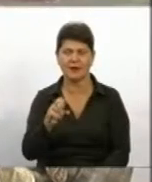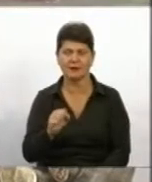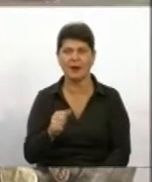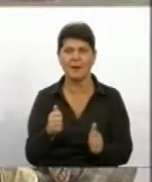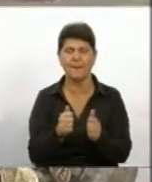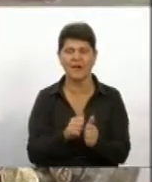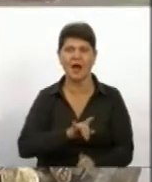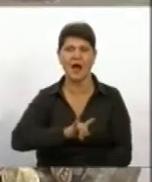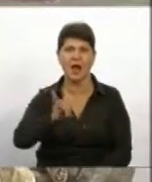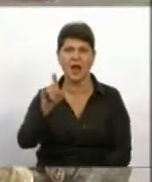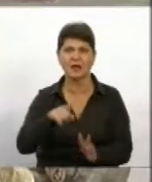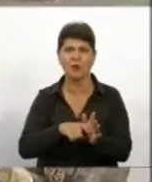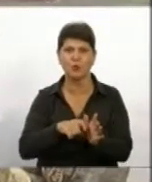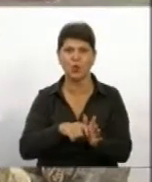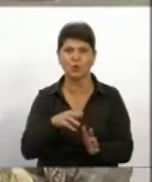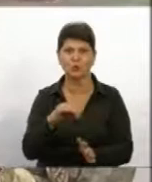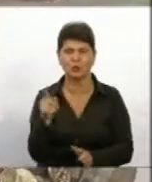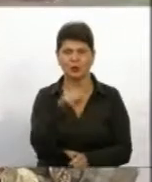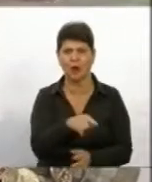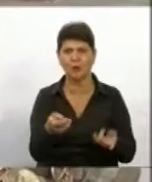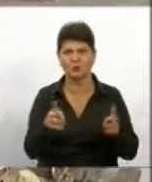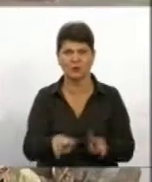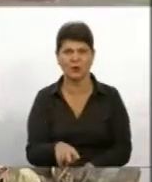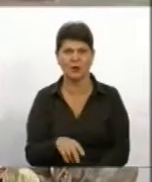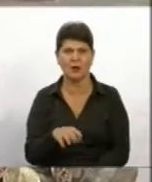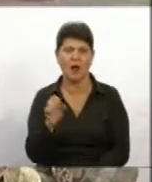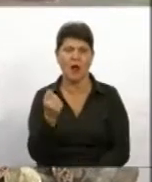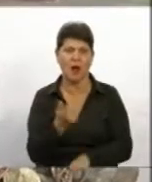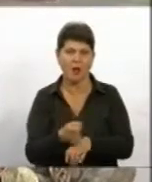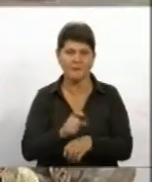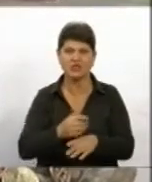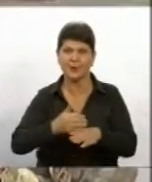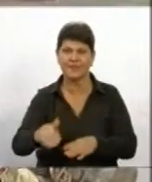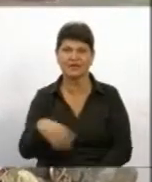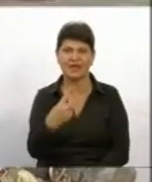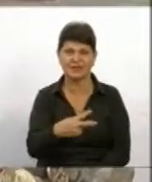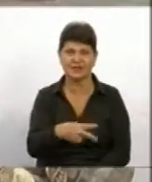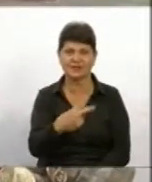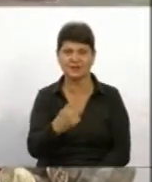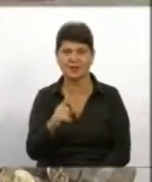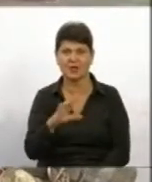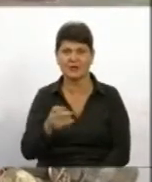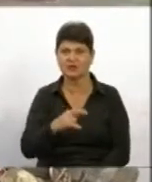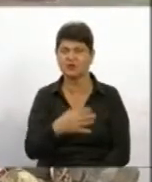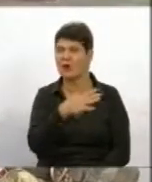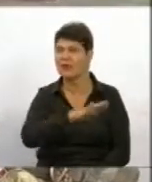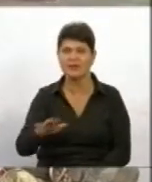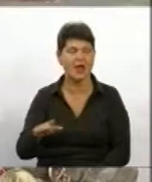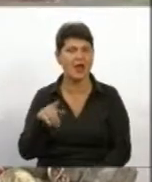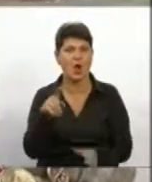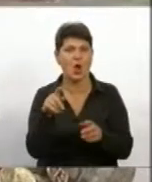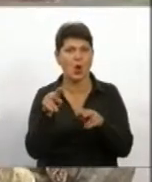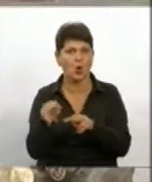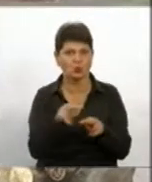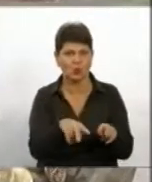аеропорту і так і там осталися. Більше після 20-21 січня ми вже не контролювали Донецький